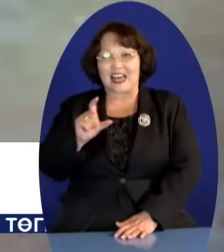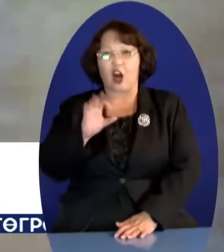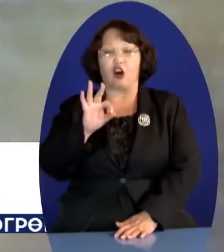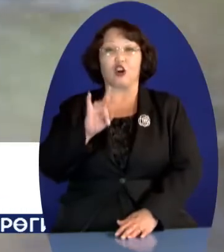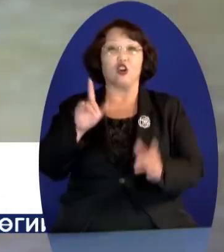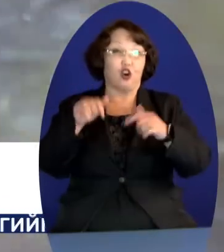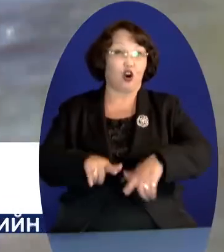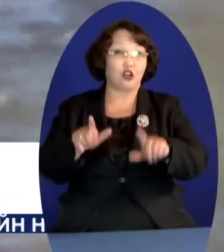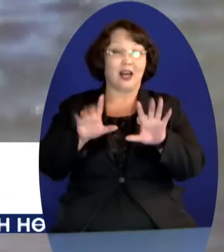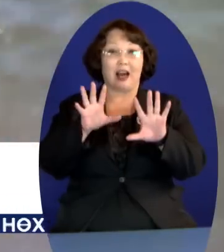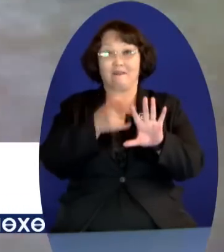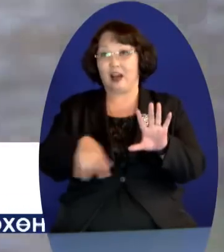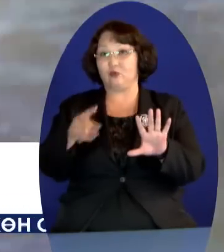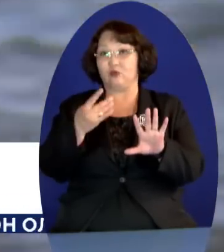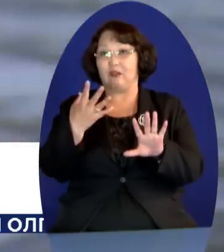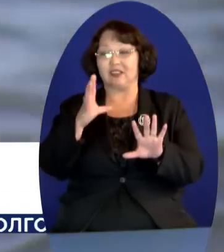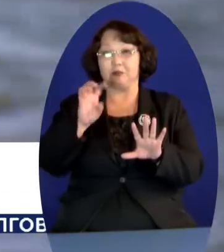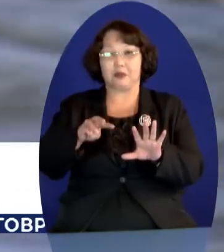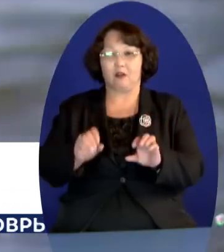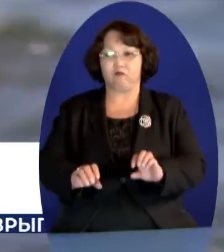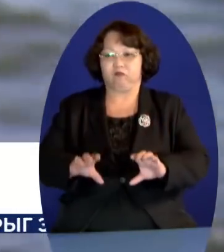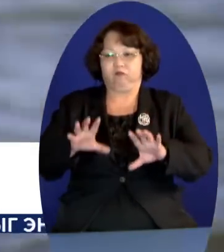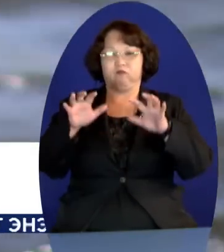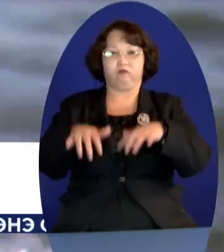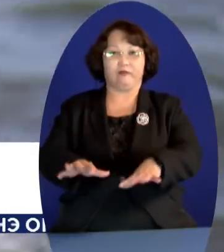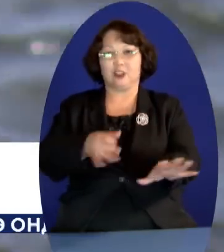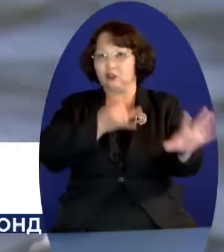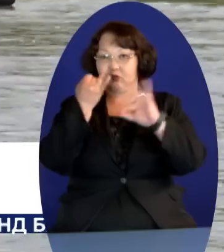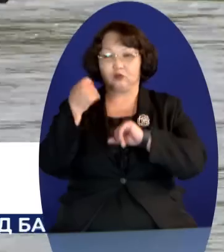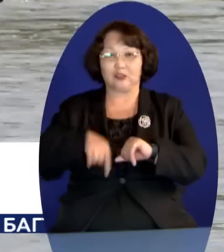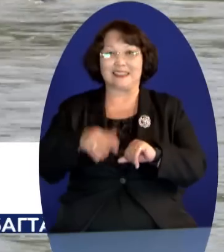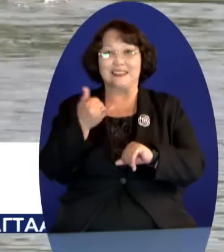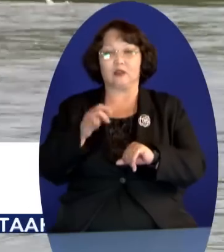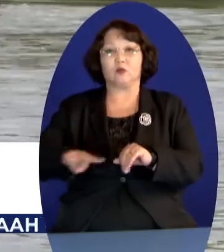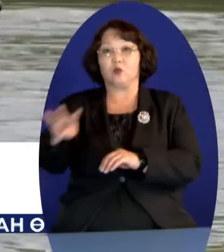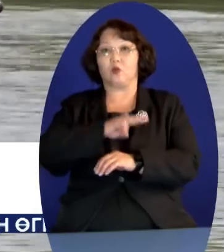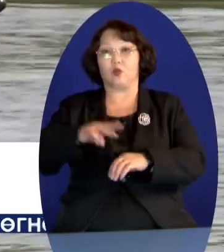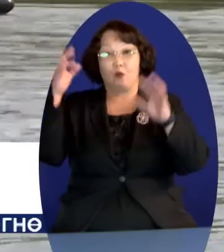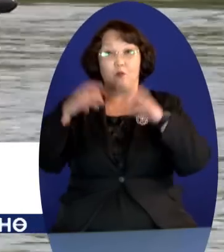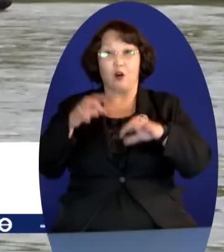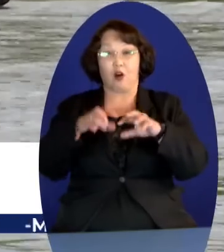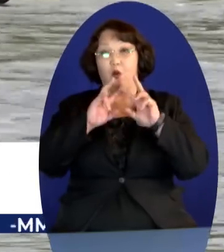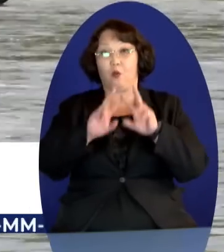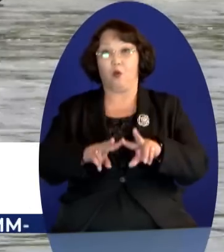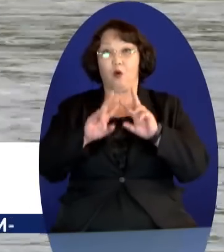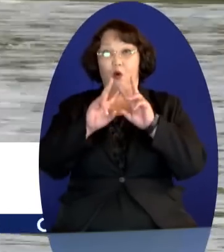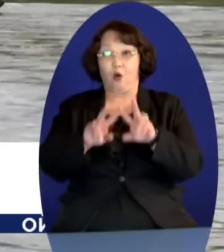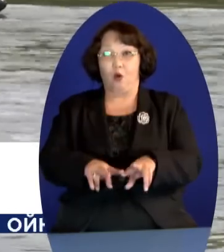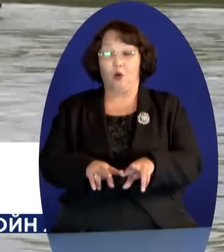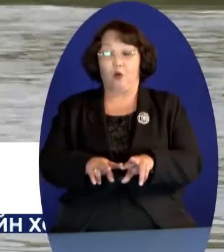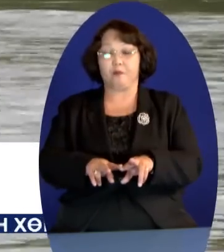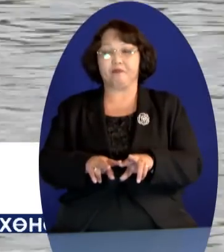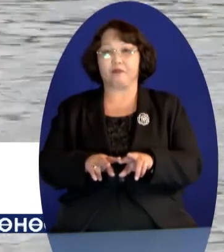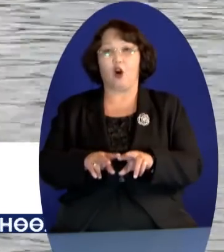түвшин 10-45 см-аар нэмэгджээ. Мөн энэ 7 хоногт зарим бүс нутагт аадар бороо үргэлжлэн орох юм байна. Тиймээс